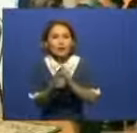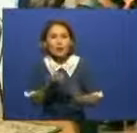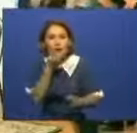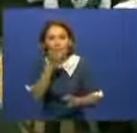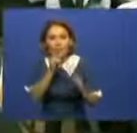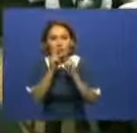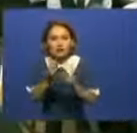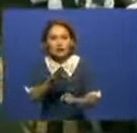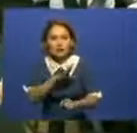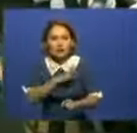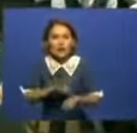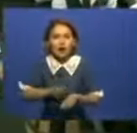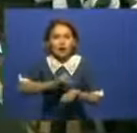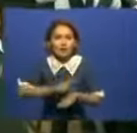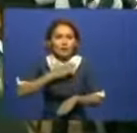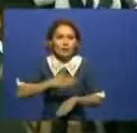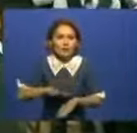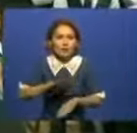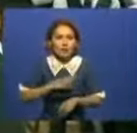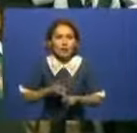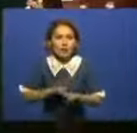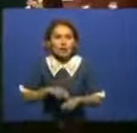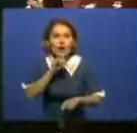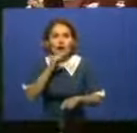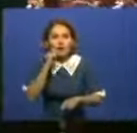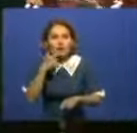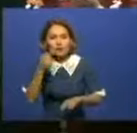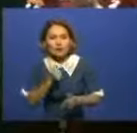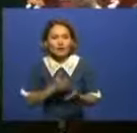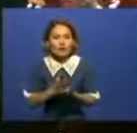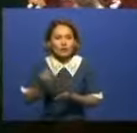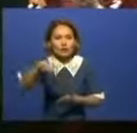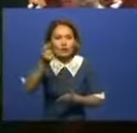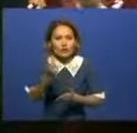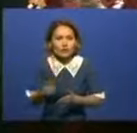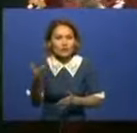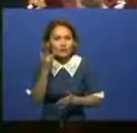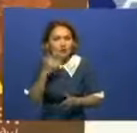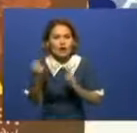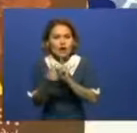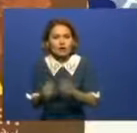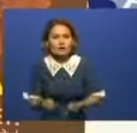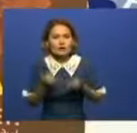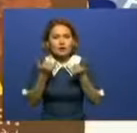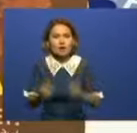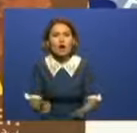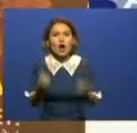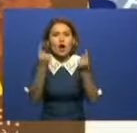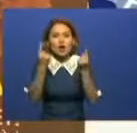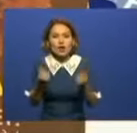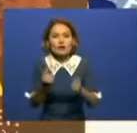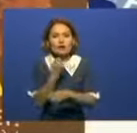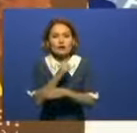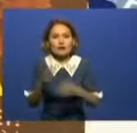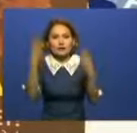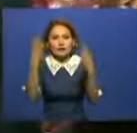Ол заңды да. Өйткені бұл өнерпаздар қандайыма құрметке лайық. Мерекелік шара барысында біздің арна тілшілері фронтовичке қорын ұлы жеңіс мерекесімен құттықтап,